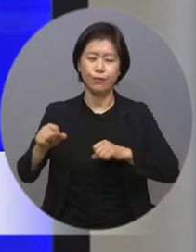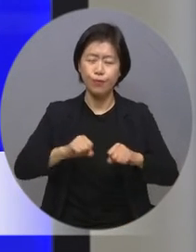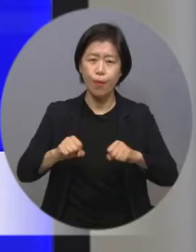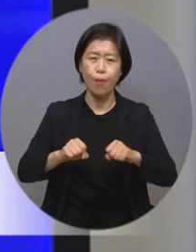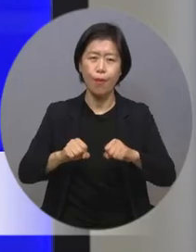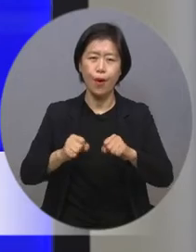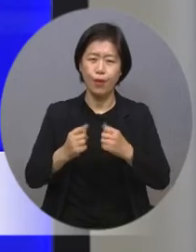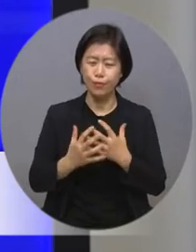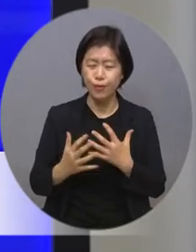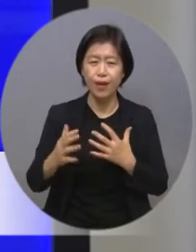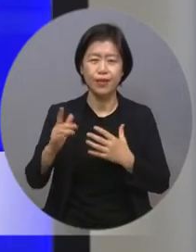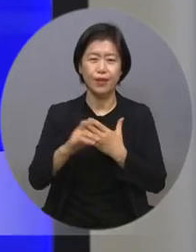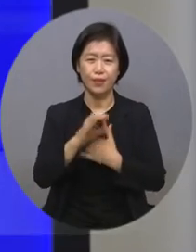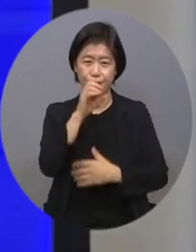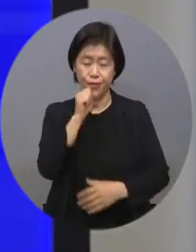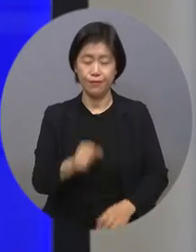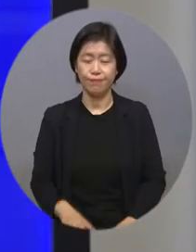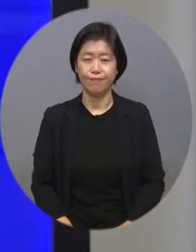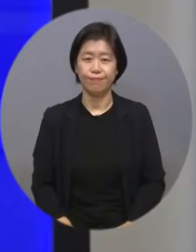확산되기를 소망합니다. 고맙습니다.